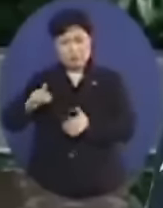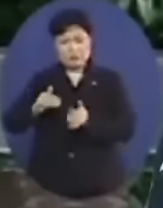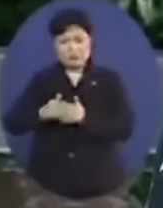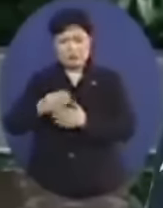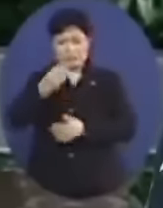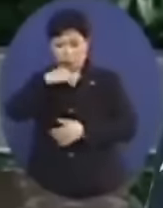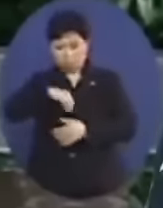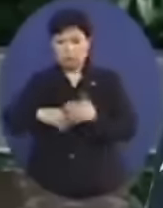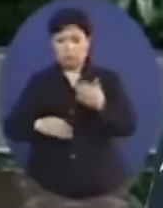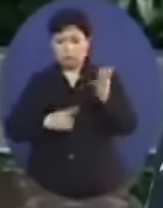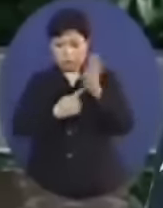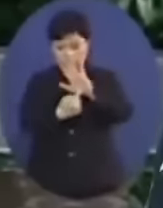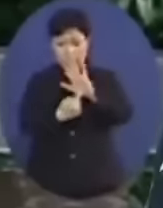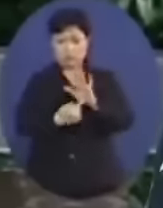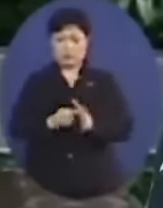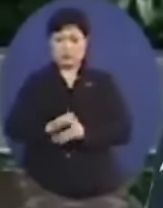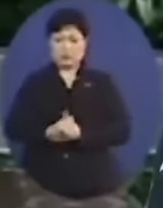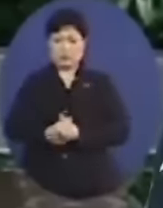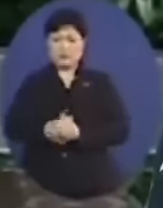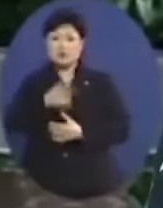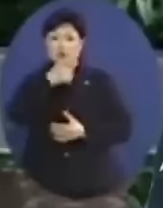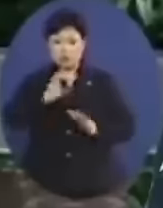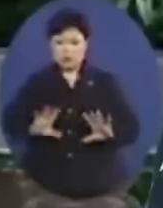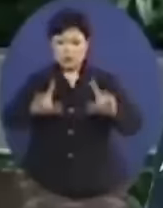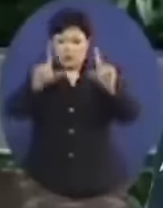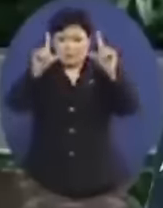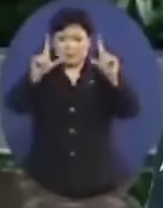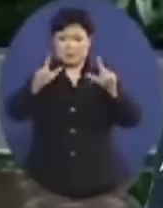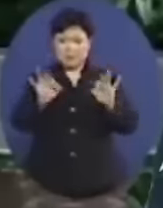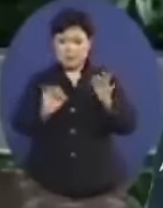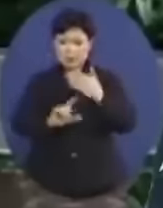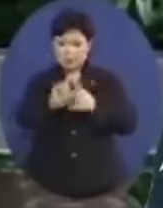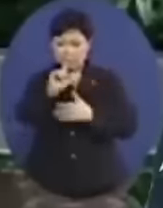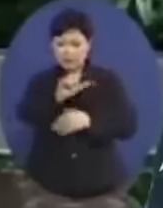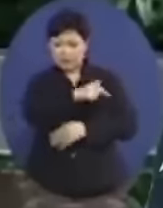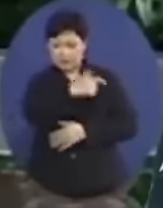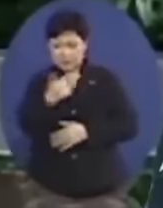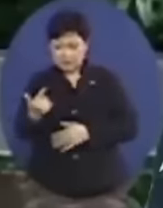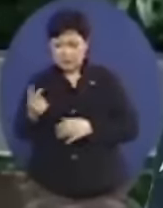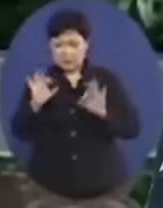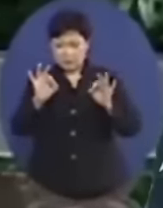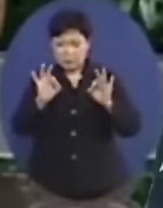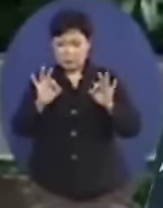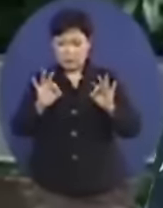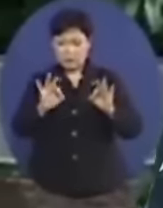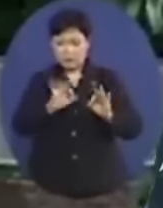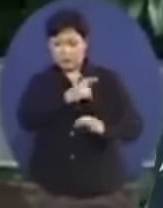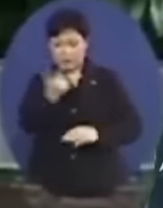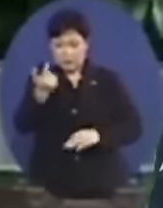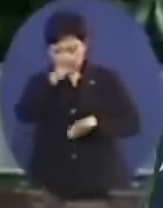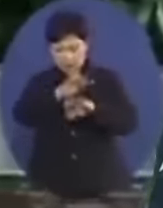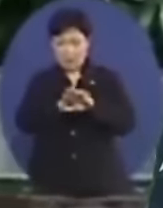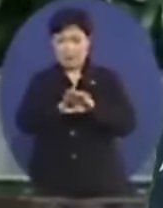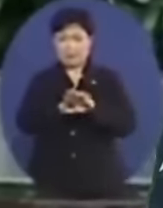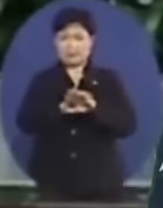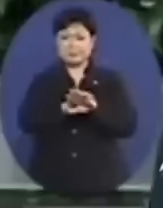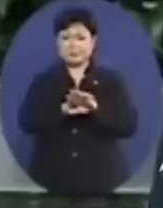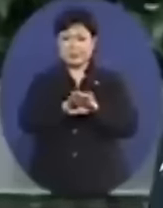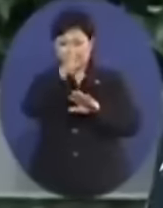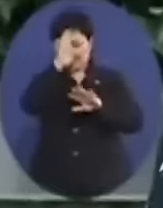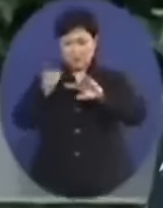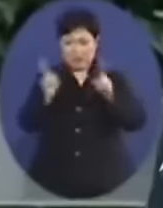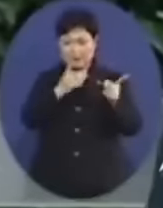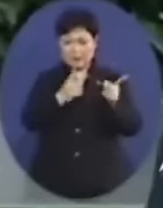없 어가 수요일 날 아 금요일 날 저녁에 예배를 드리고 병나는 자